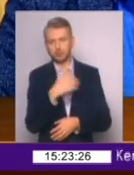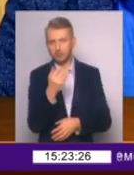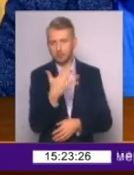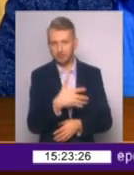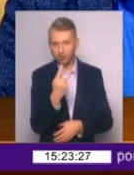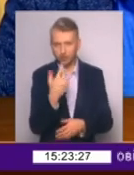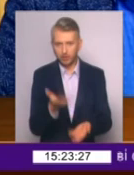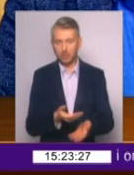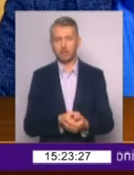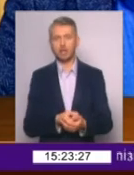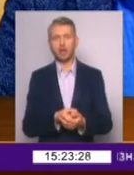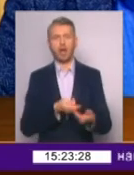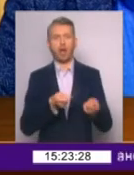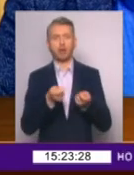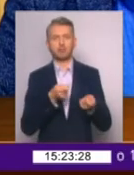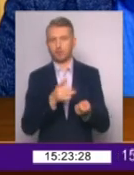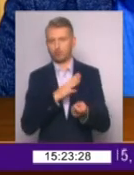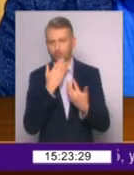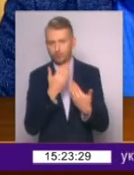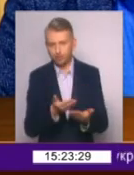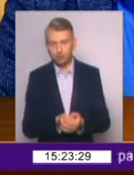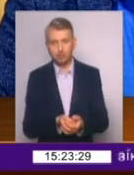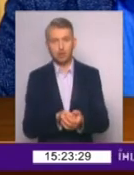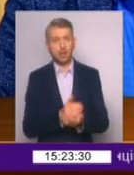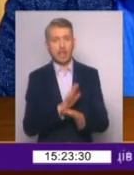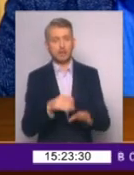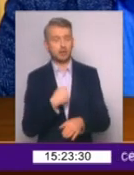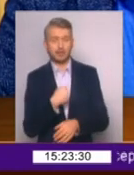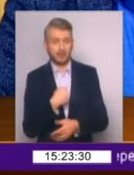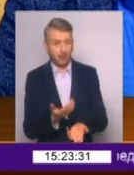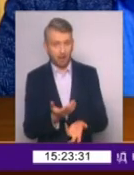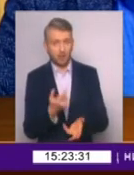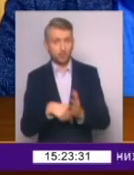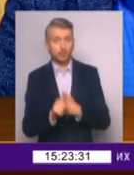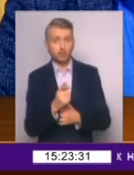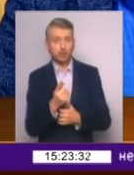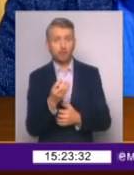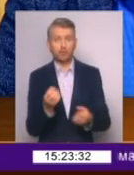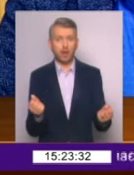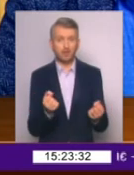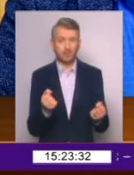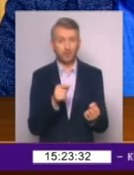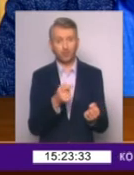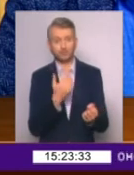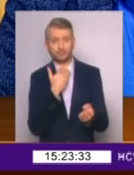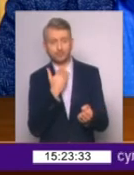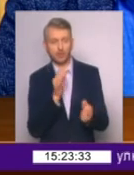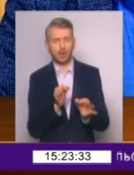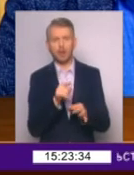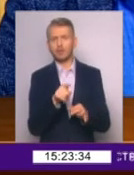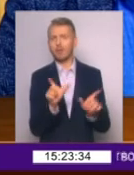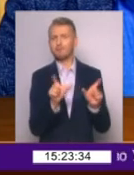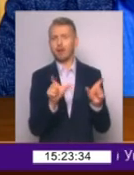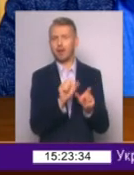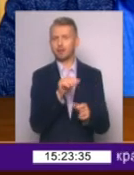в адміністрацію зверталася, і не тільки я, тому що ще зимою трошки там ідеш, там магазин АТБ